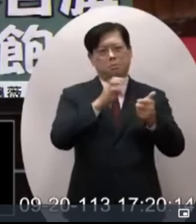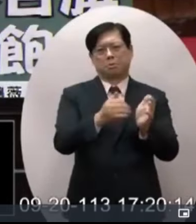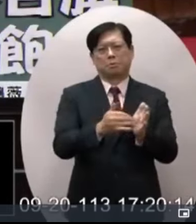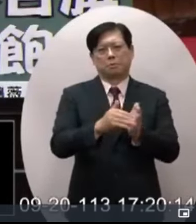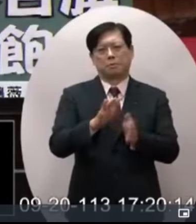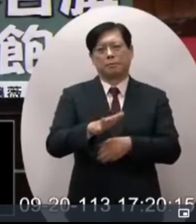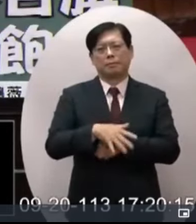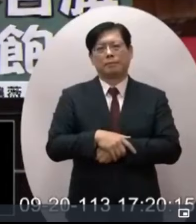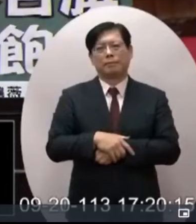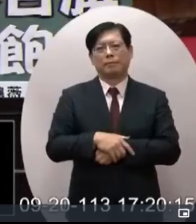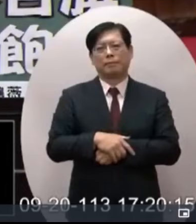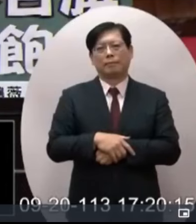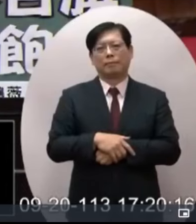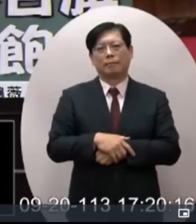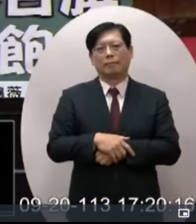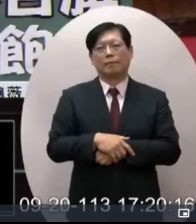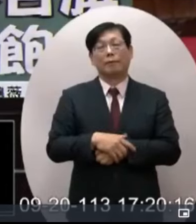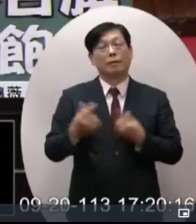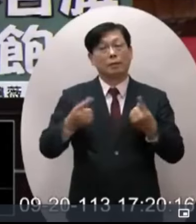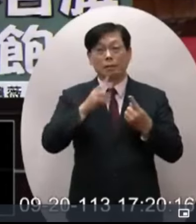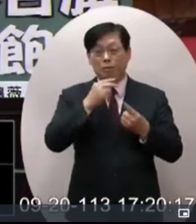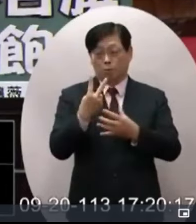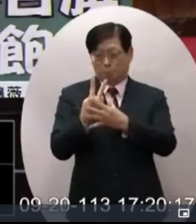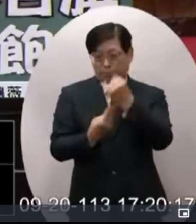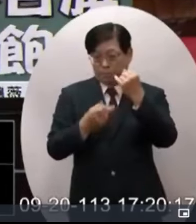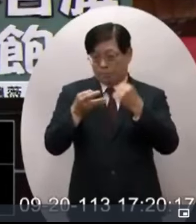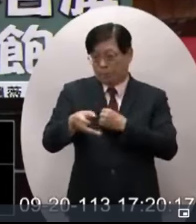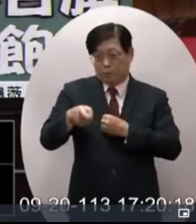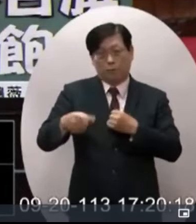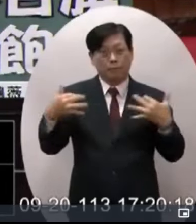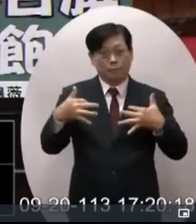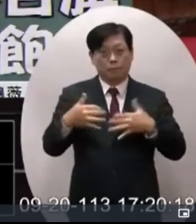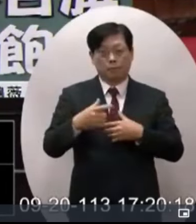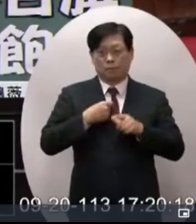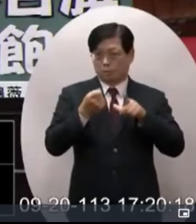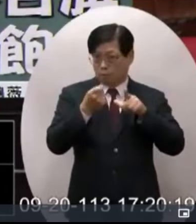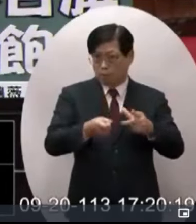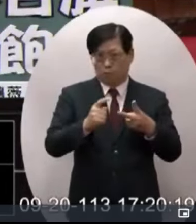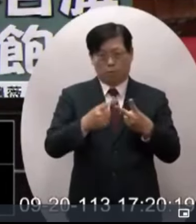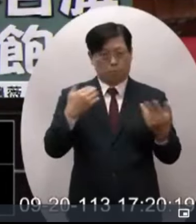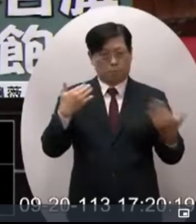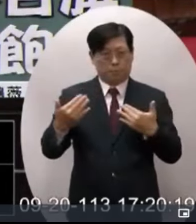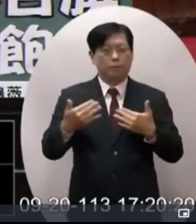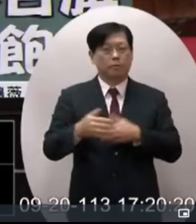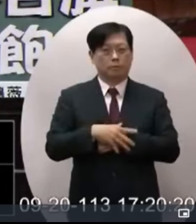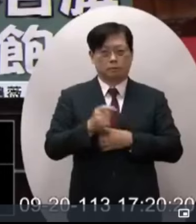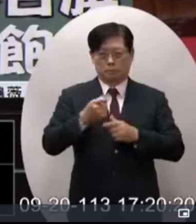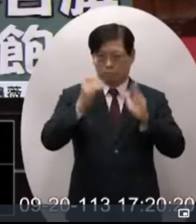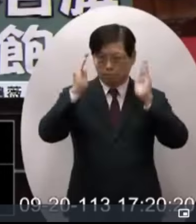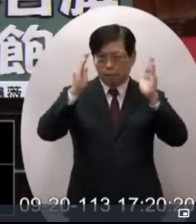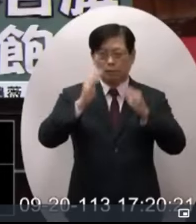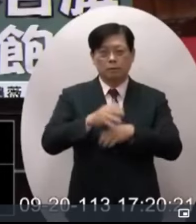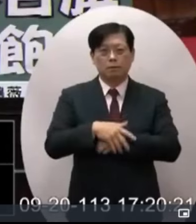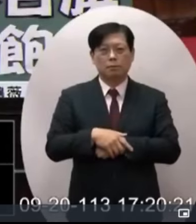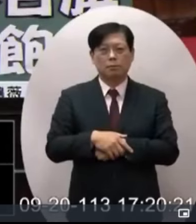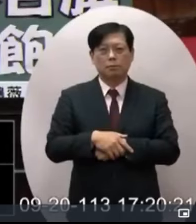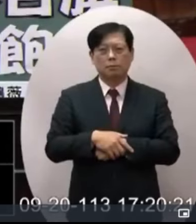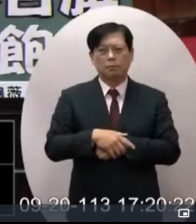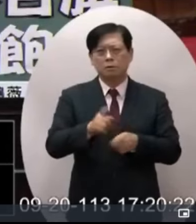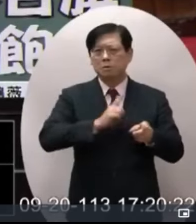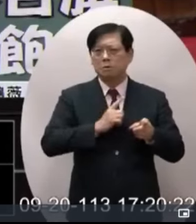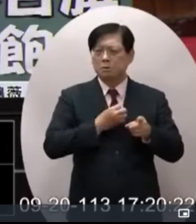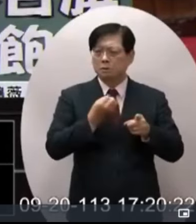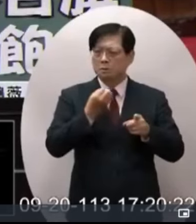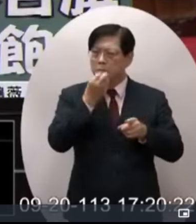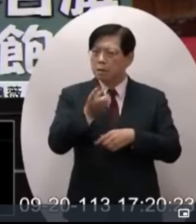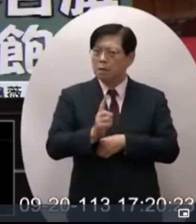过，我们有关于并购的政策要公开、要透明、要公正，你们怎么说？